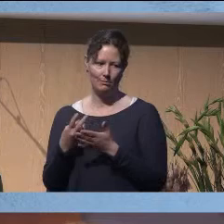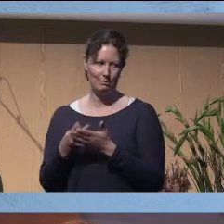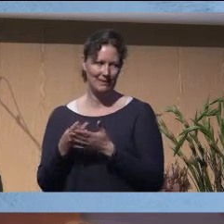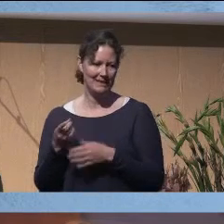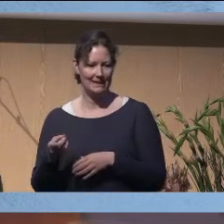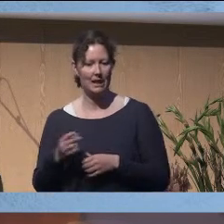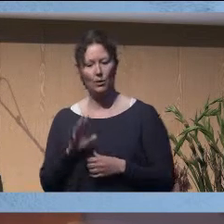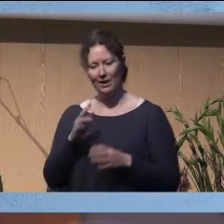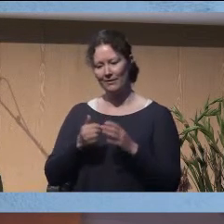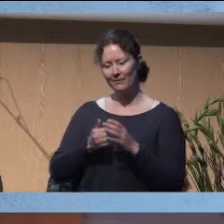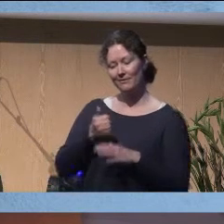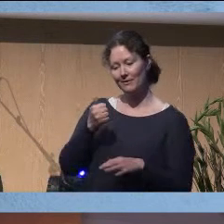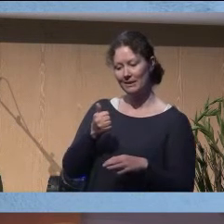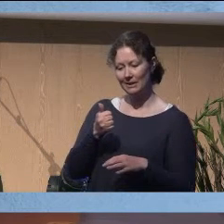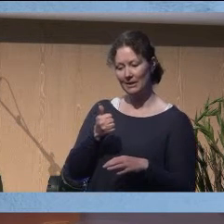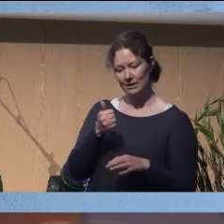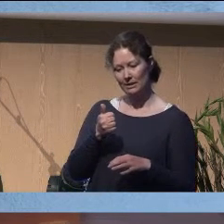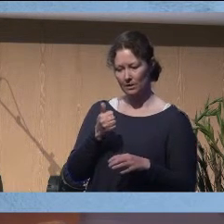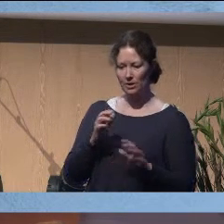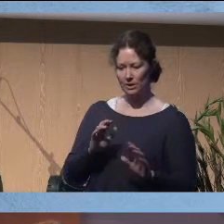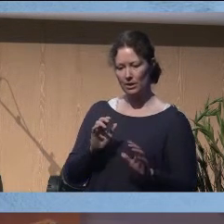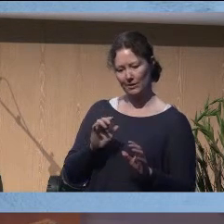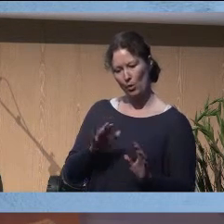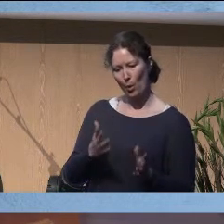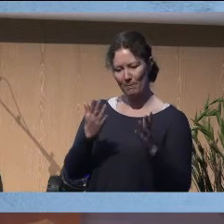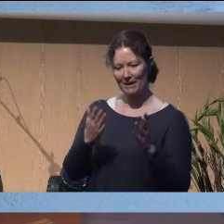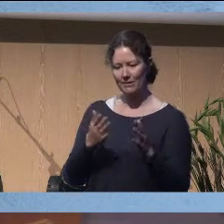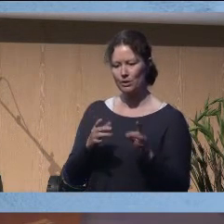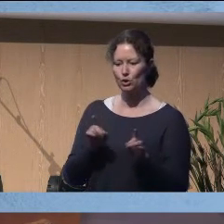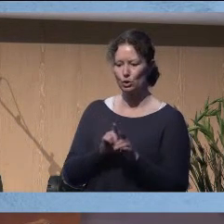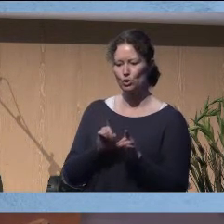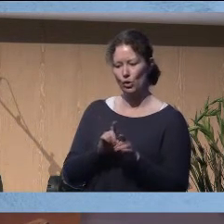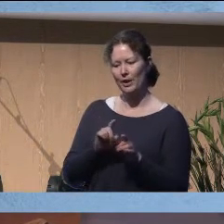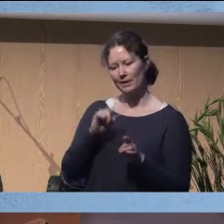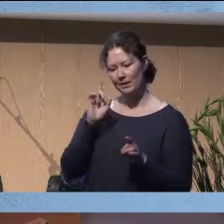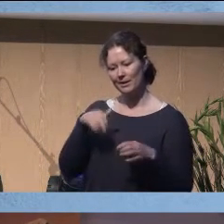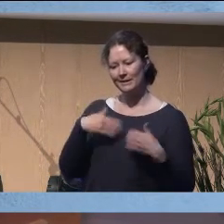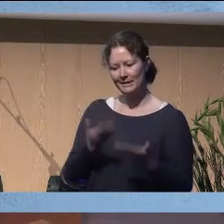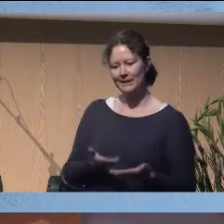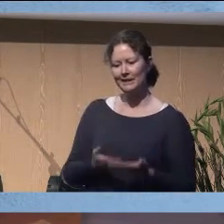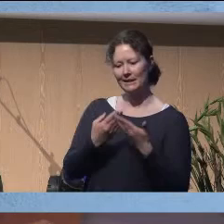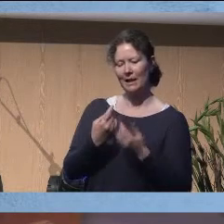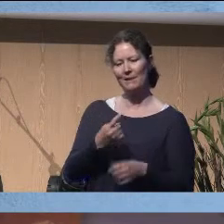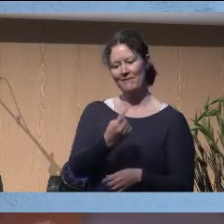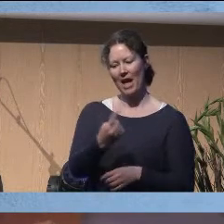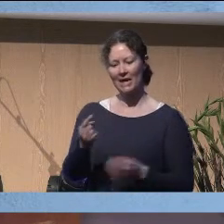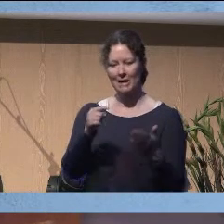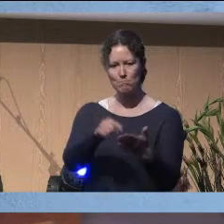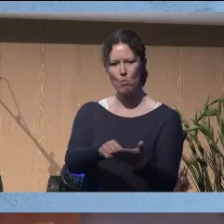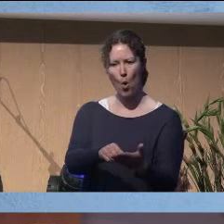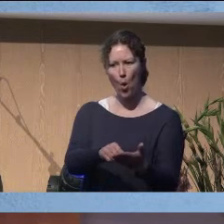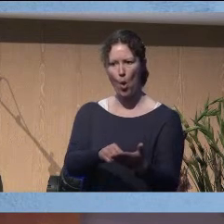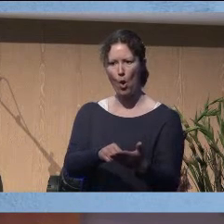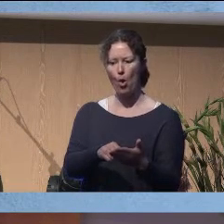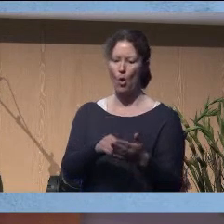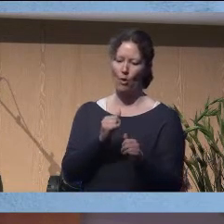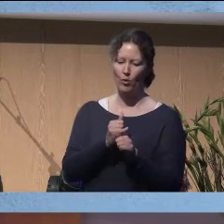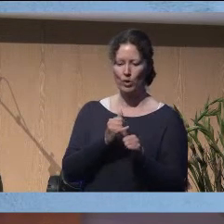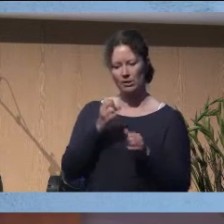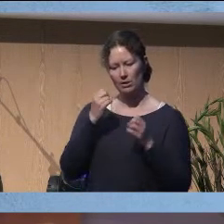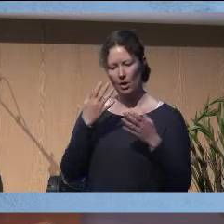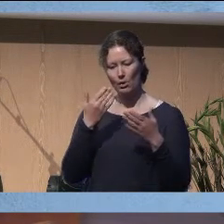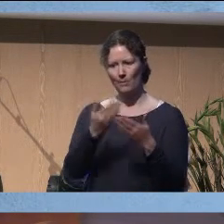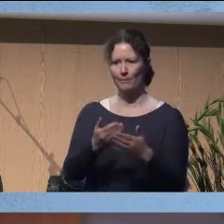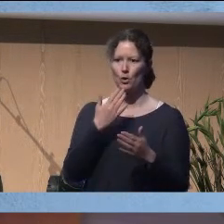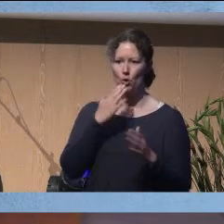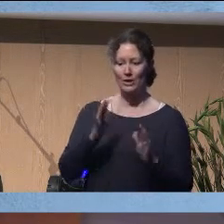det virkelig oppleves, sånn at det gir en hjelp til den enkeltes mål og vei til et godt liv.